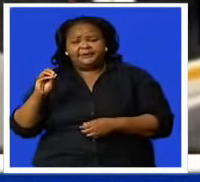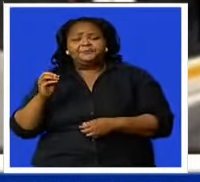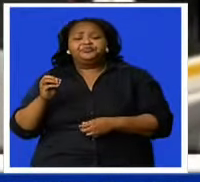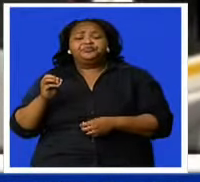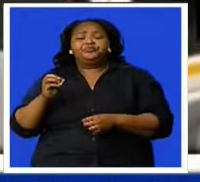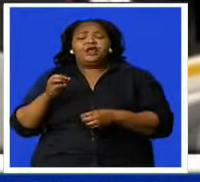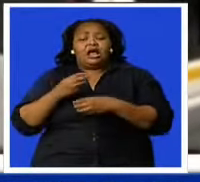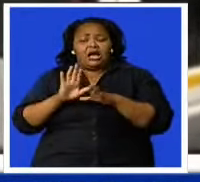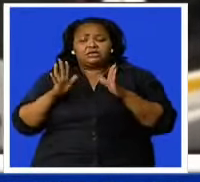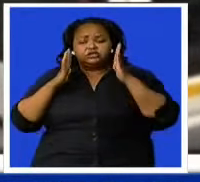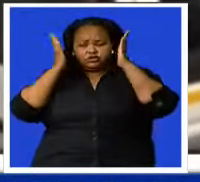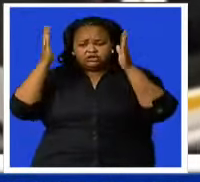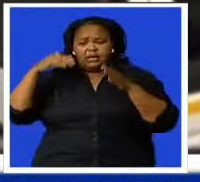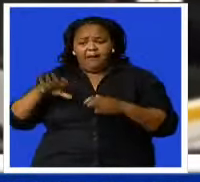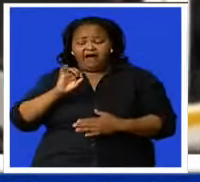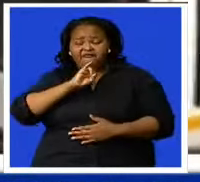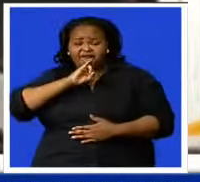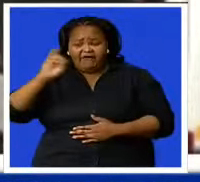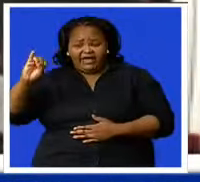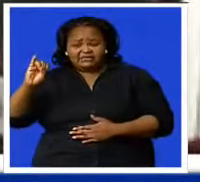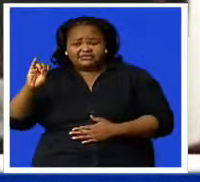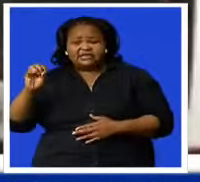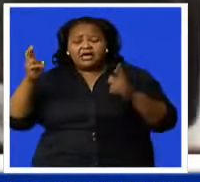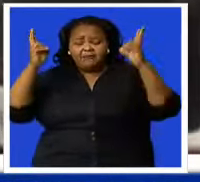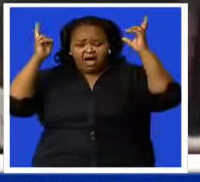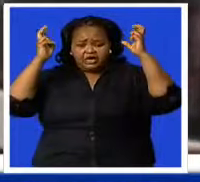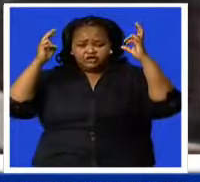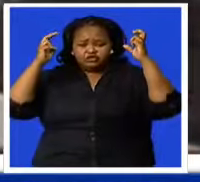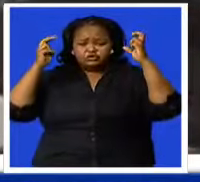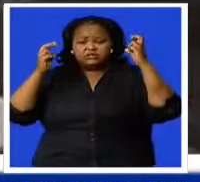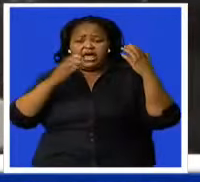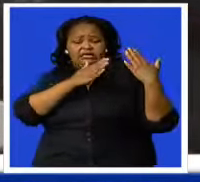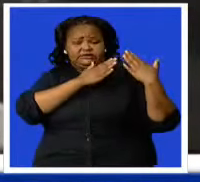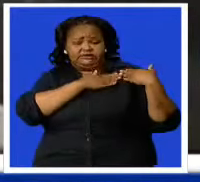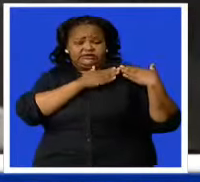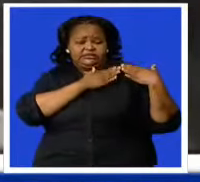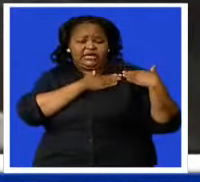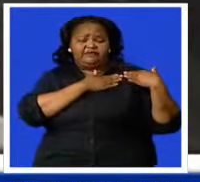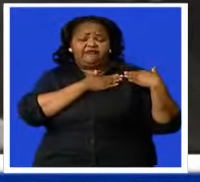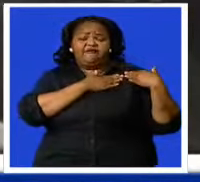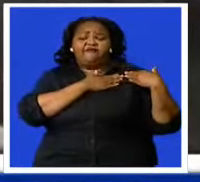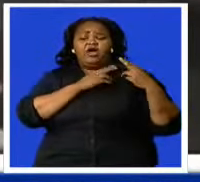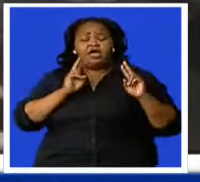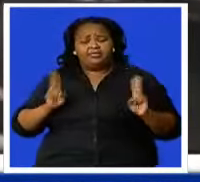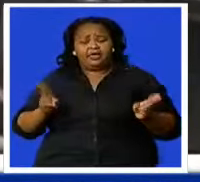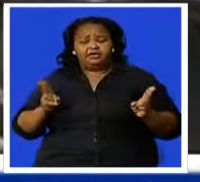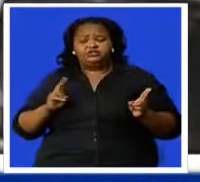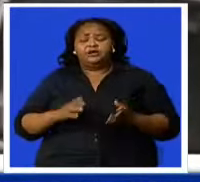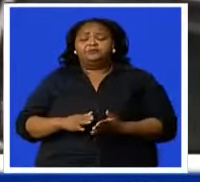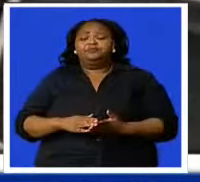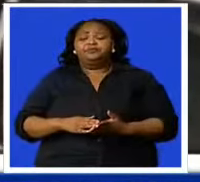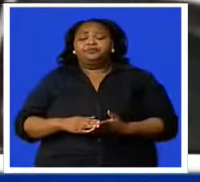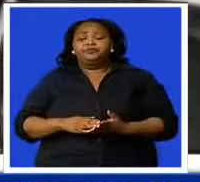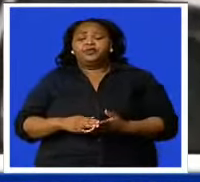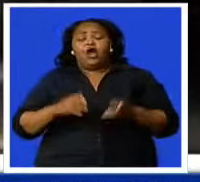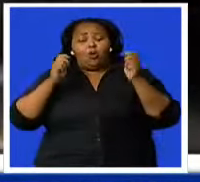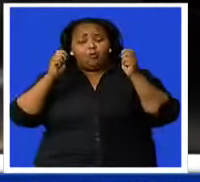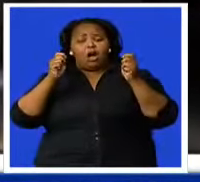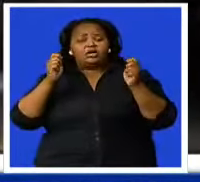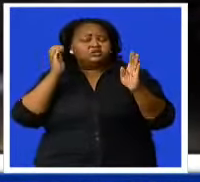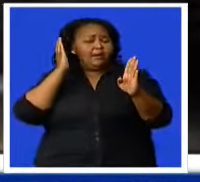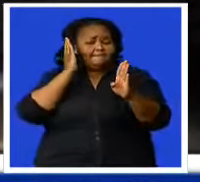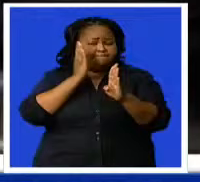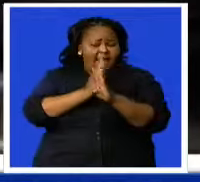tekugcina imvelo kanti ke lo msebenzi uhambelana nemkhankaso lowasukumiswa ngenyanga yakholwane kulomnyaka lohlose ukuthi